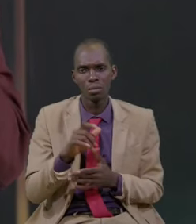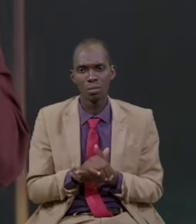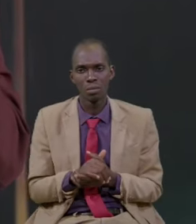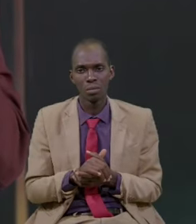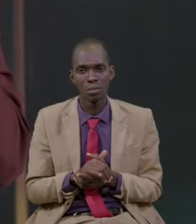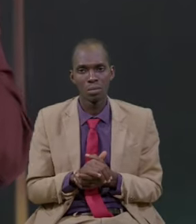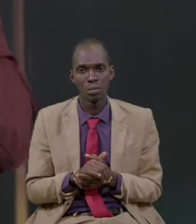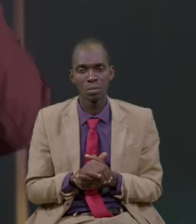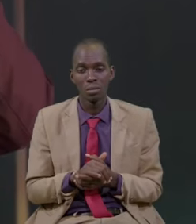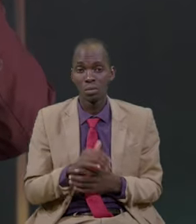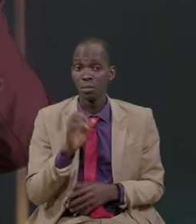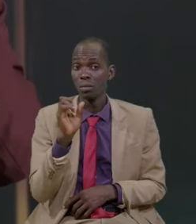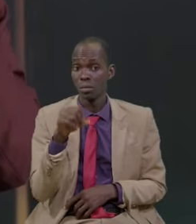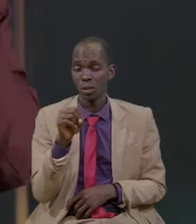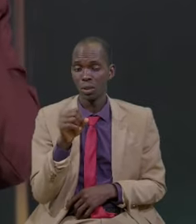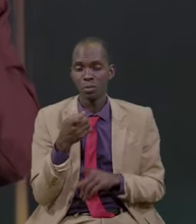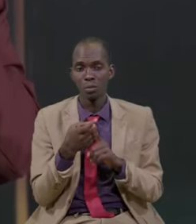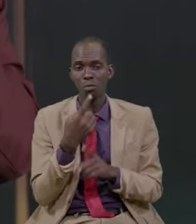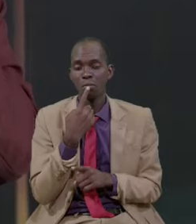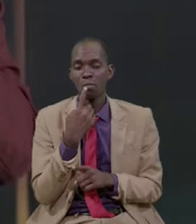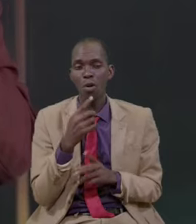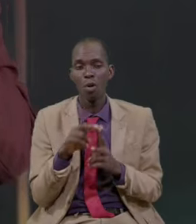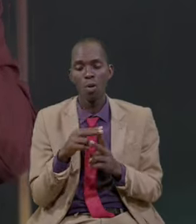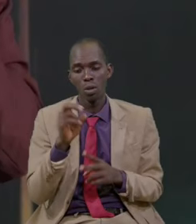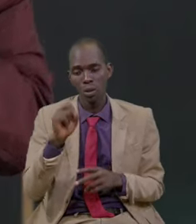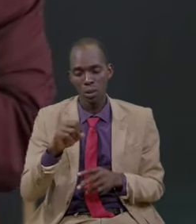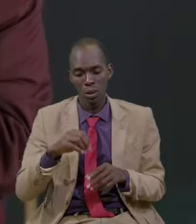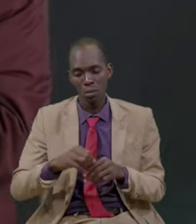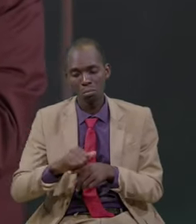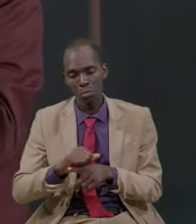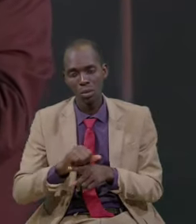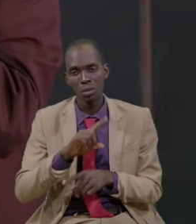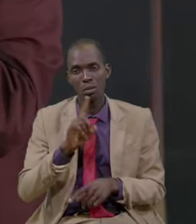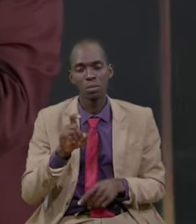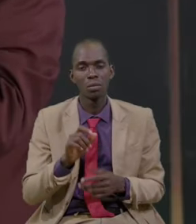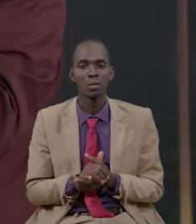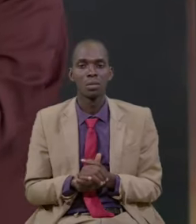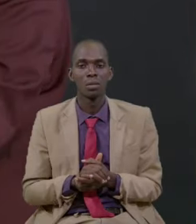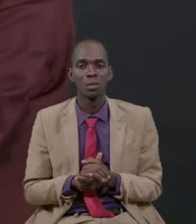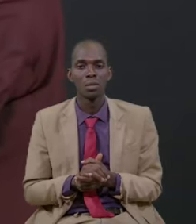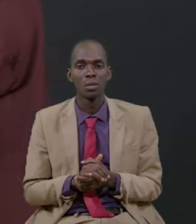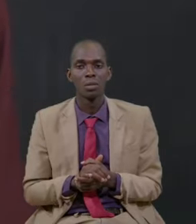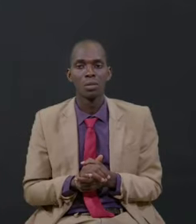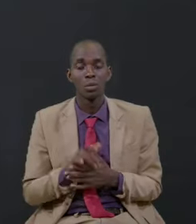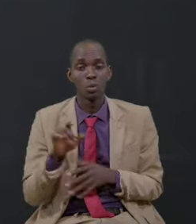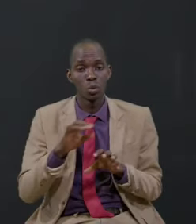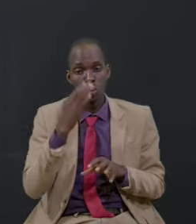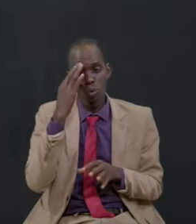Oui, dans la théorie. Ou bien oui, dans la pratique. Vous savez, il y a des gens.